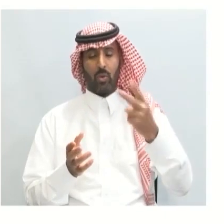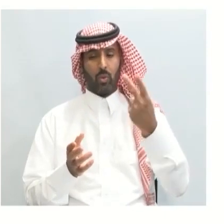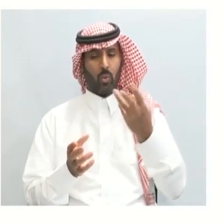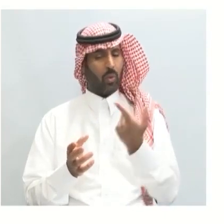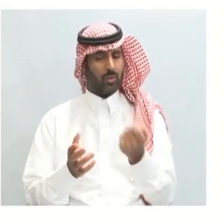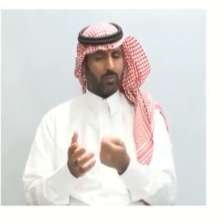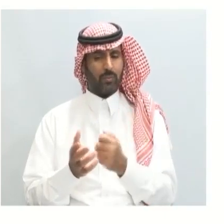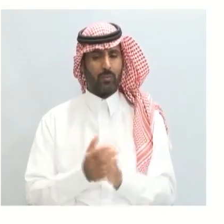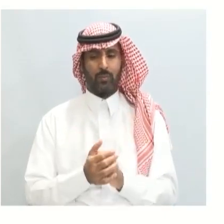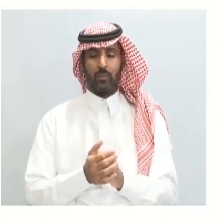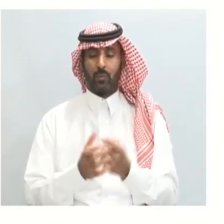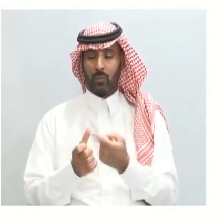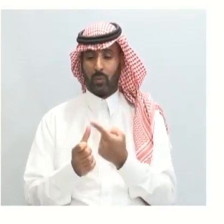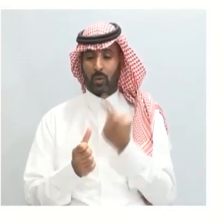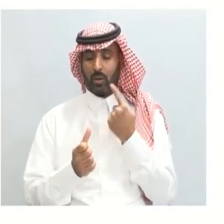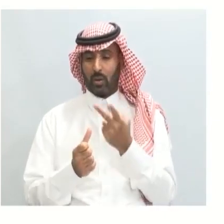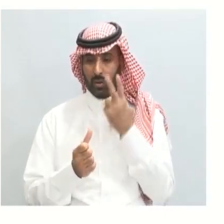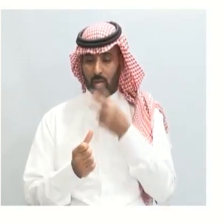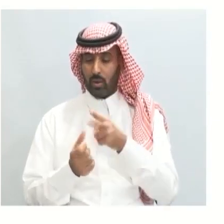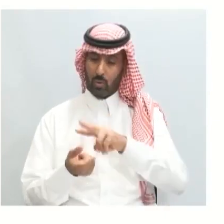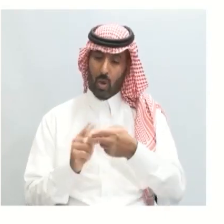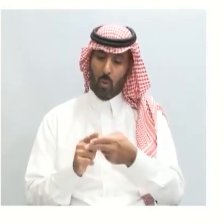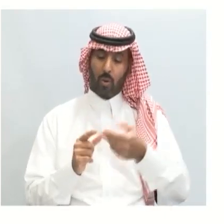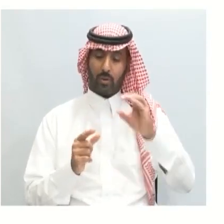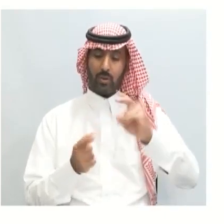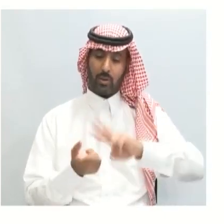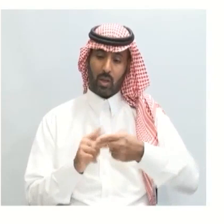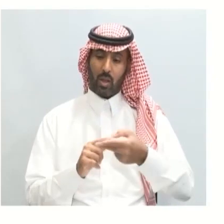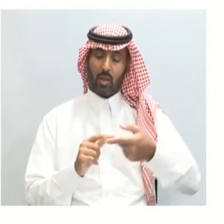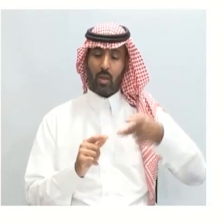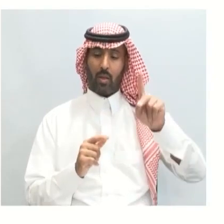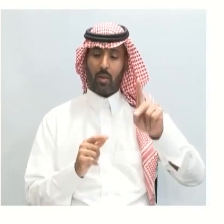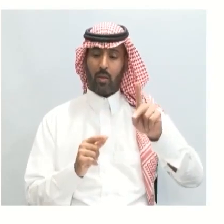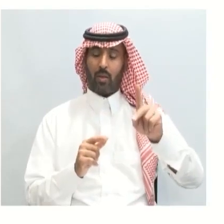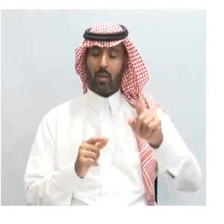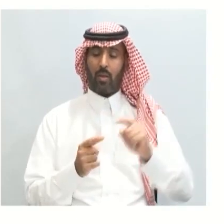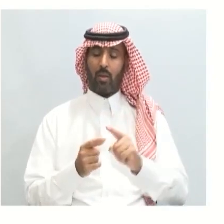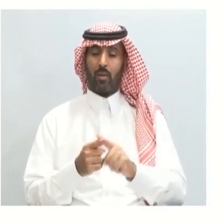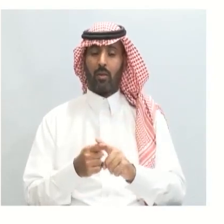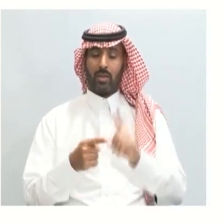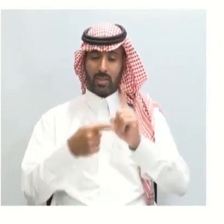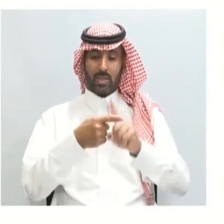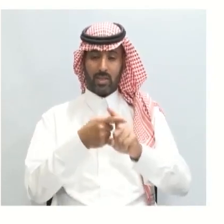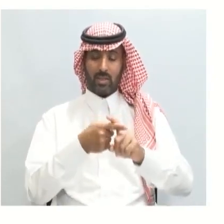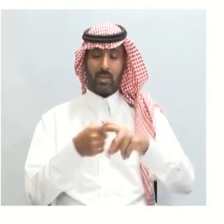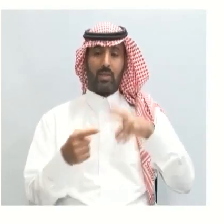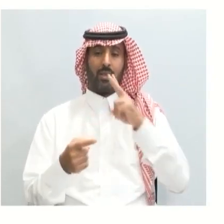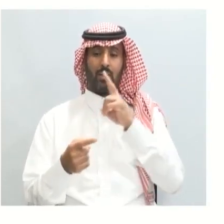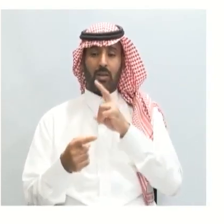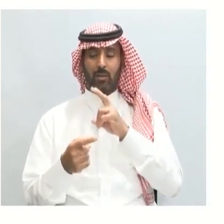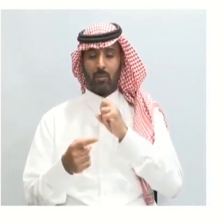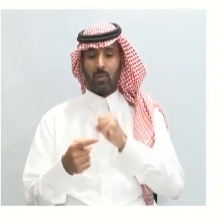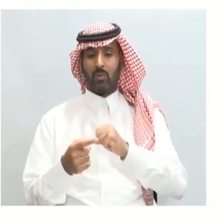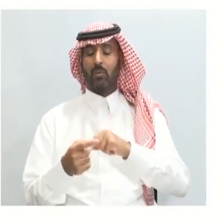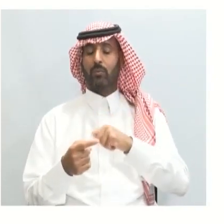2 اولا لابد ان تح حول درجه الحراره السليلوزيه الى كلفن سنستخدم معامل التحويل عباره عن تي